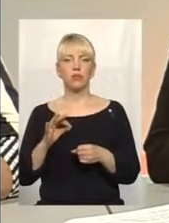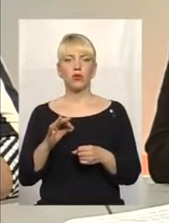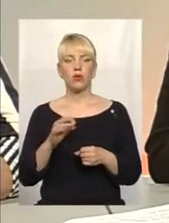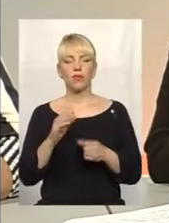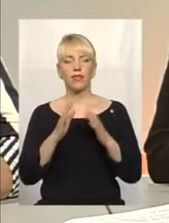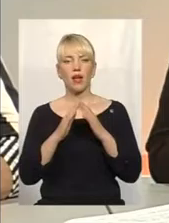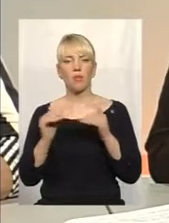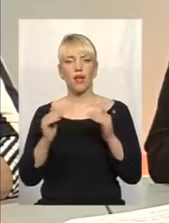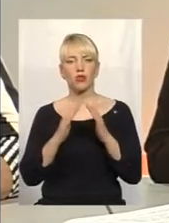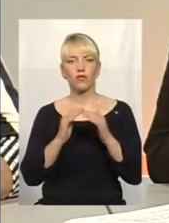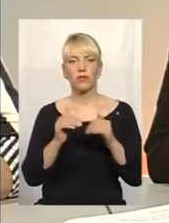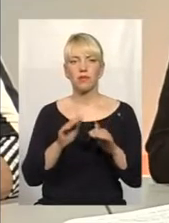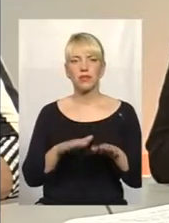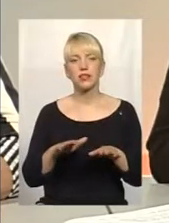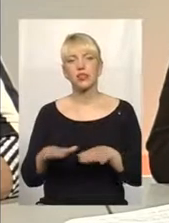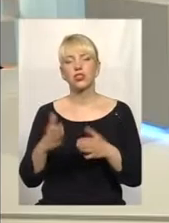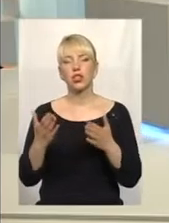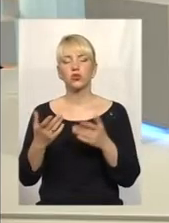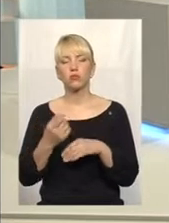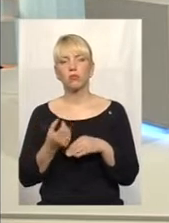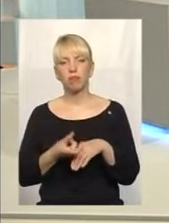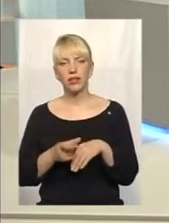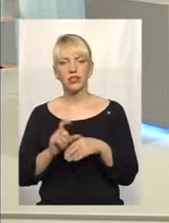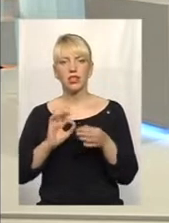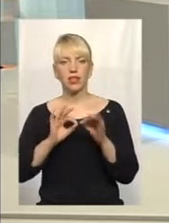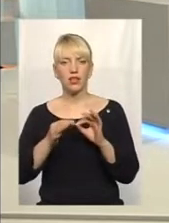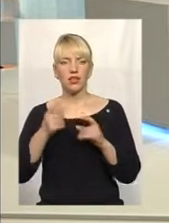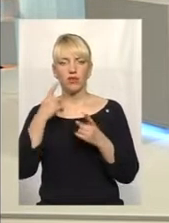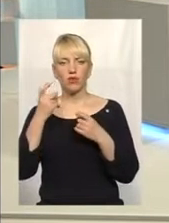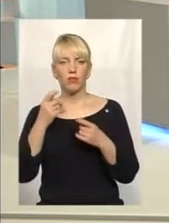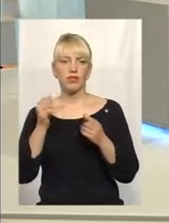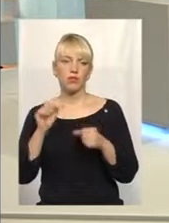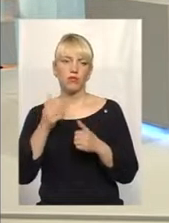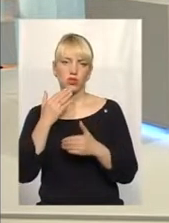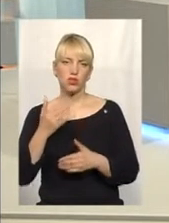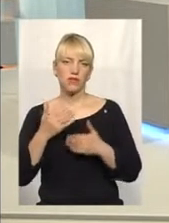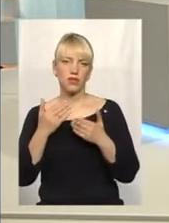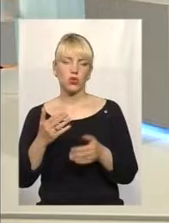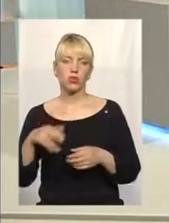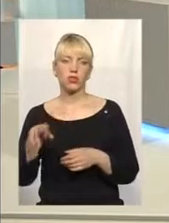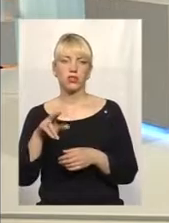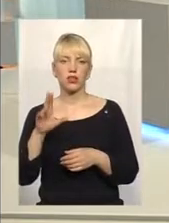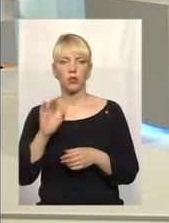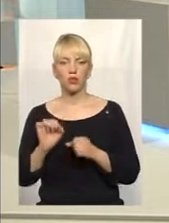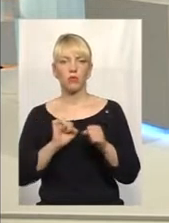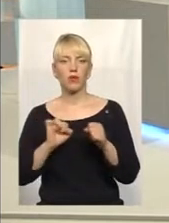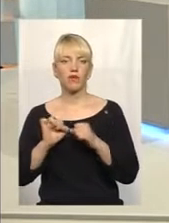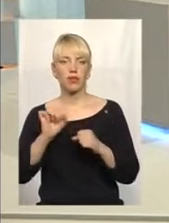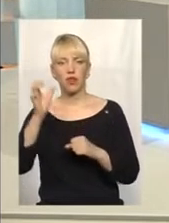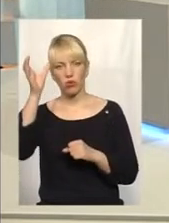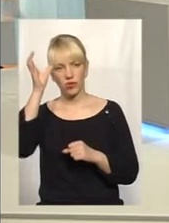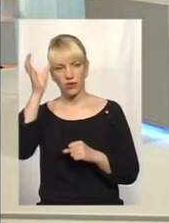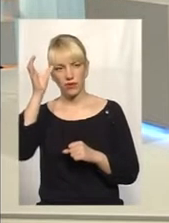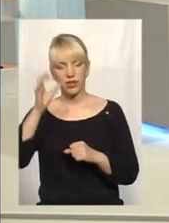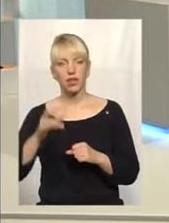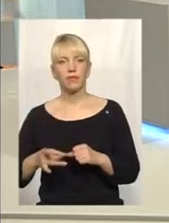містечках. Якщо більше якась детальніша інформація, тоді, власне, можна звернутися до управління освіти